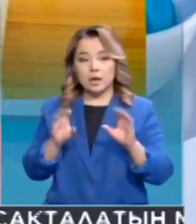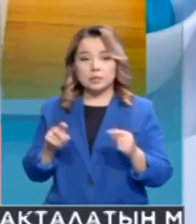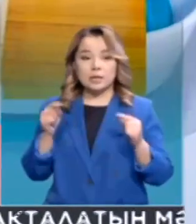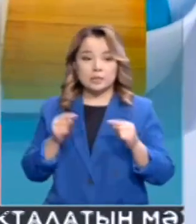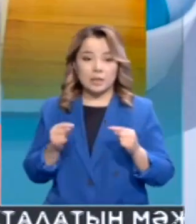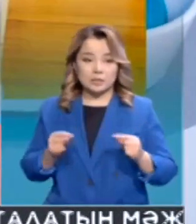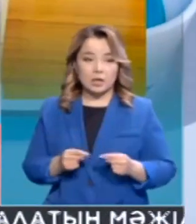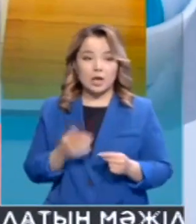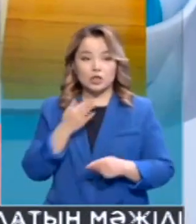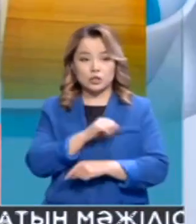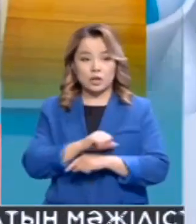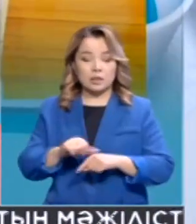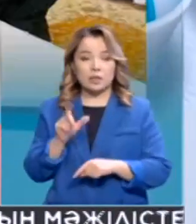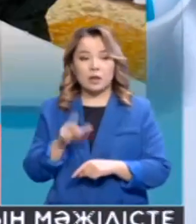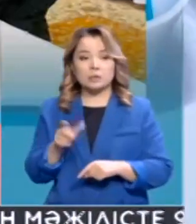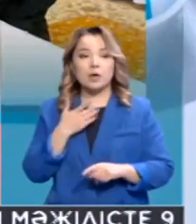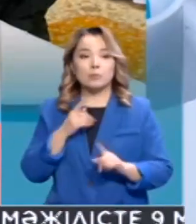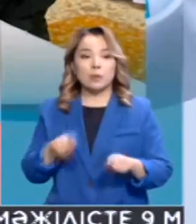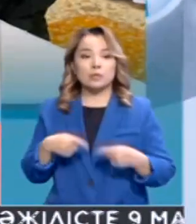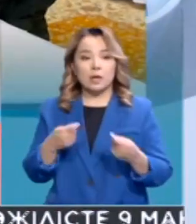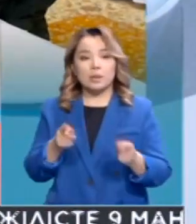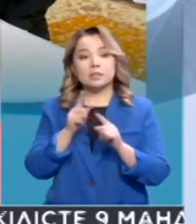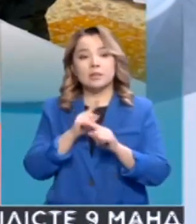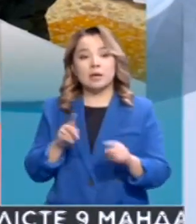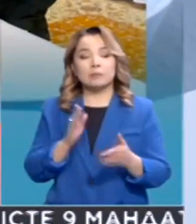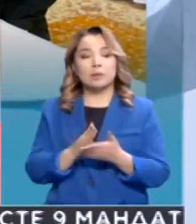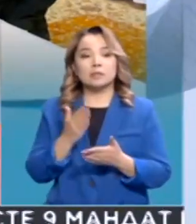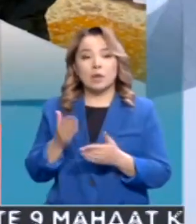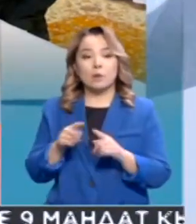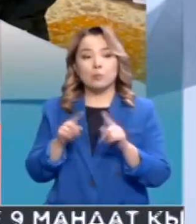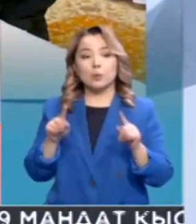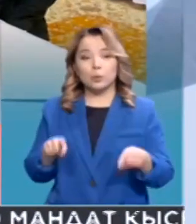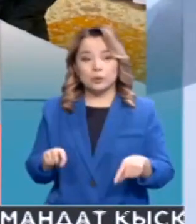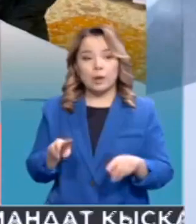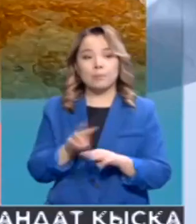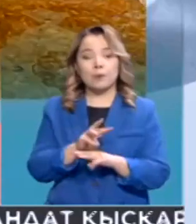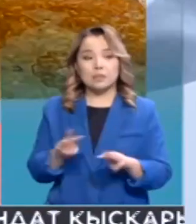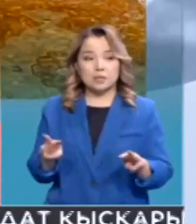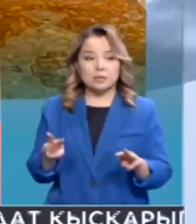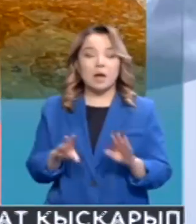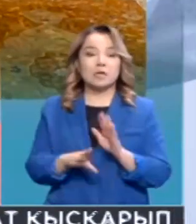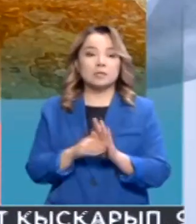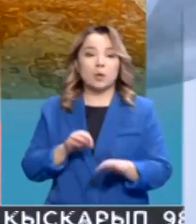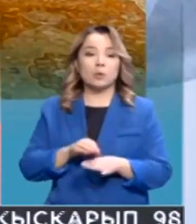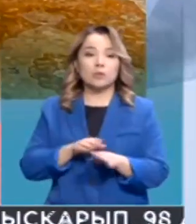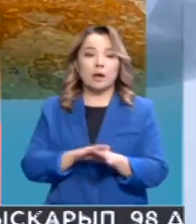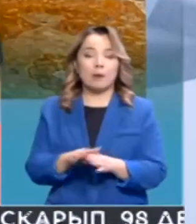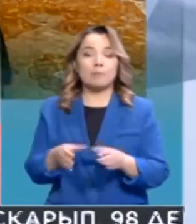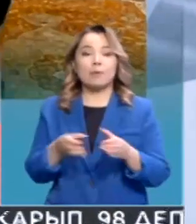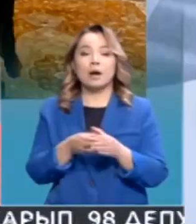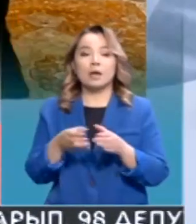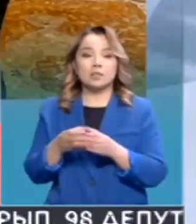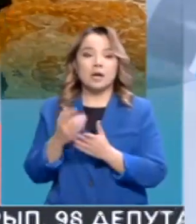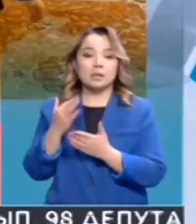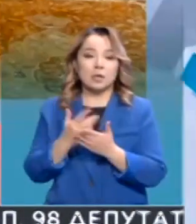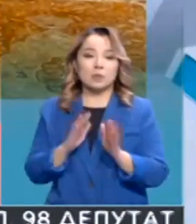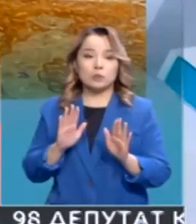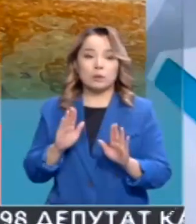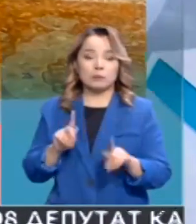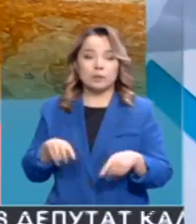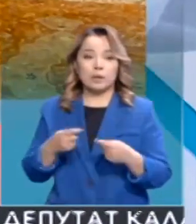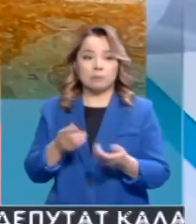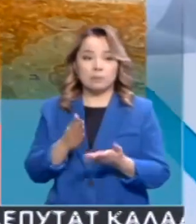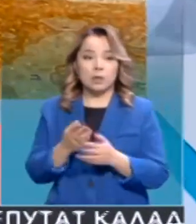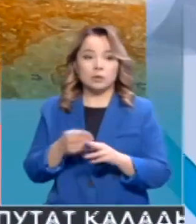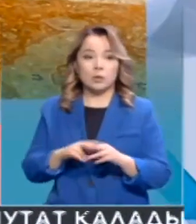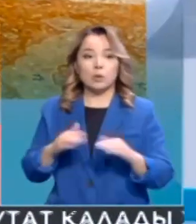сәйкес шетелде дауыс берудің өзіндік ерекшеліктері бар. Бюллетендерде мәжіліске сайлауға түсіп жатқан партиялардың тізімі ғана болады.